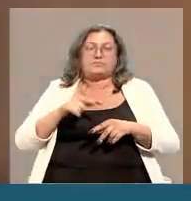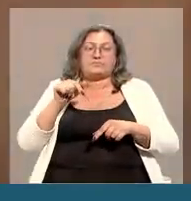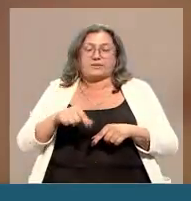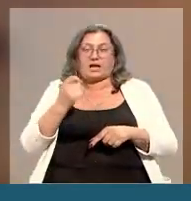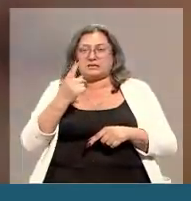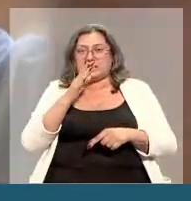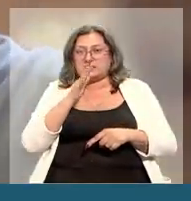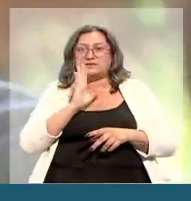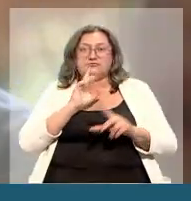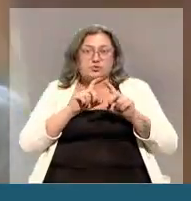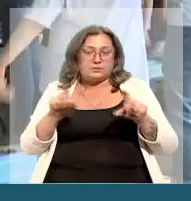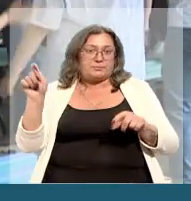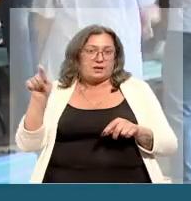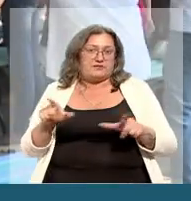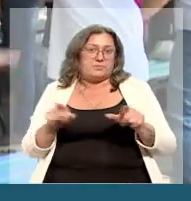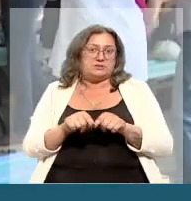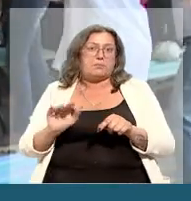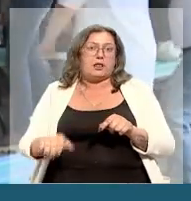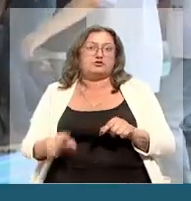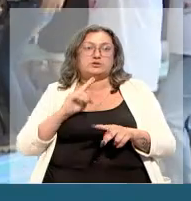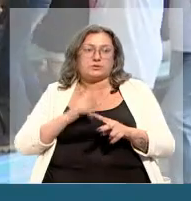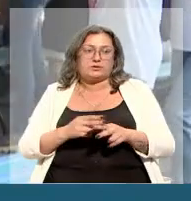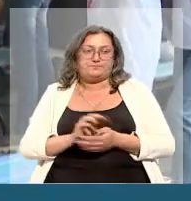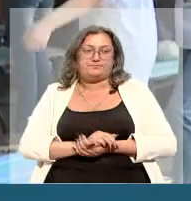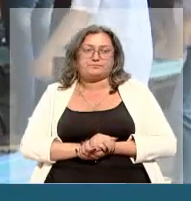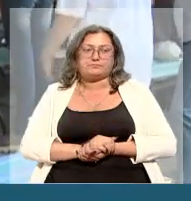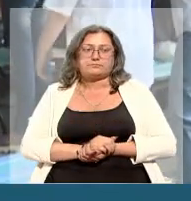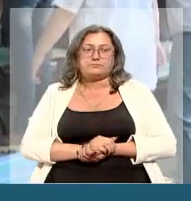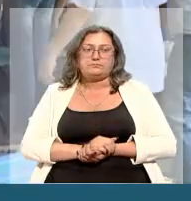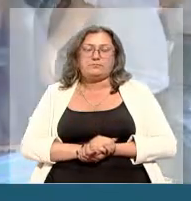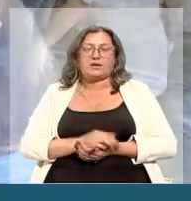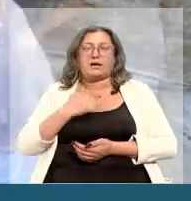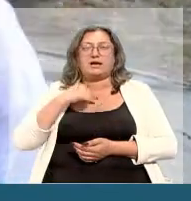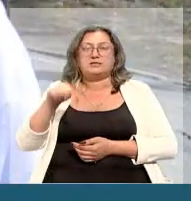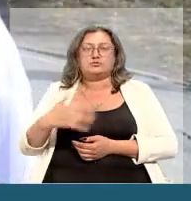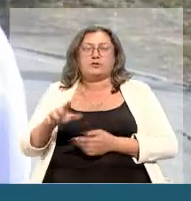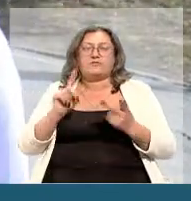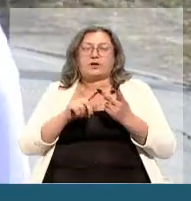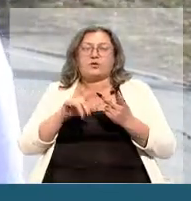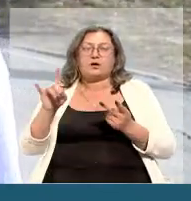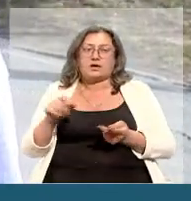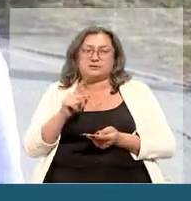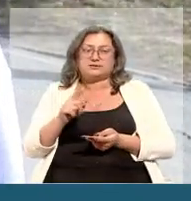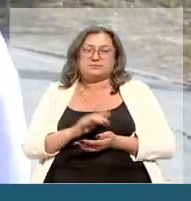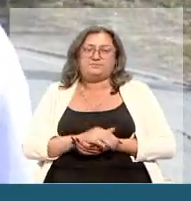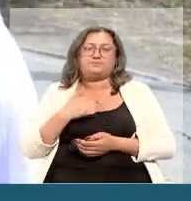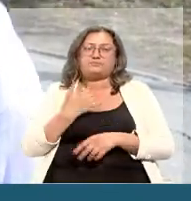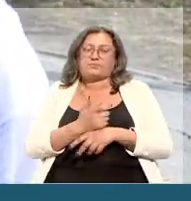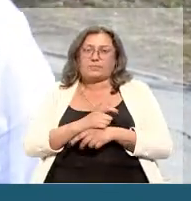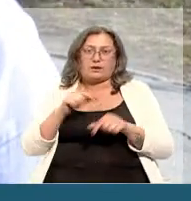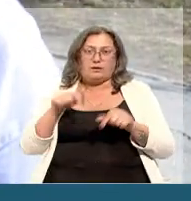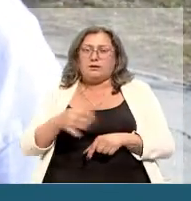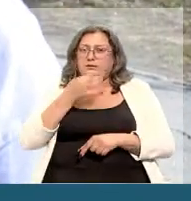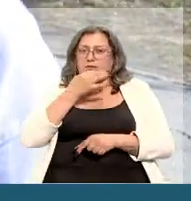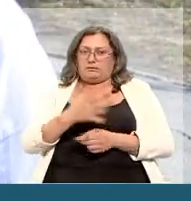раз 11-летняя школьница приехала вместе с младшей сестрой. Я здесь уже второй раз. Мне очень здесь